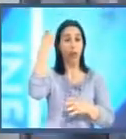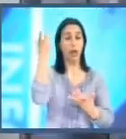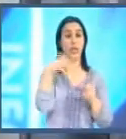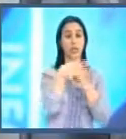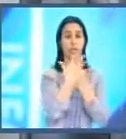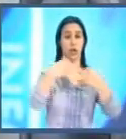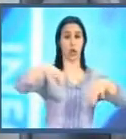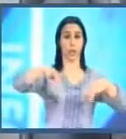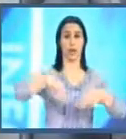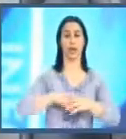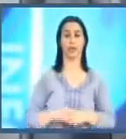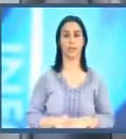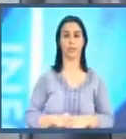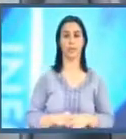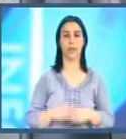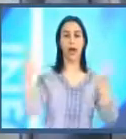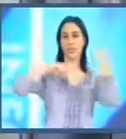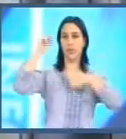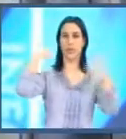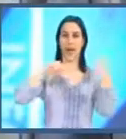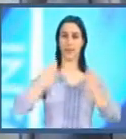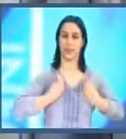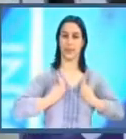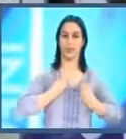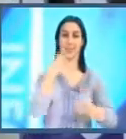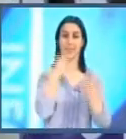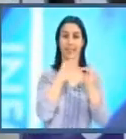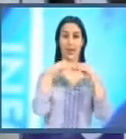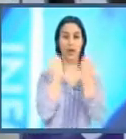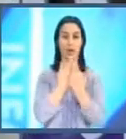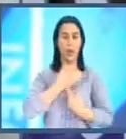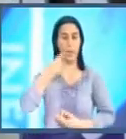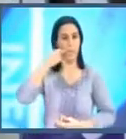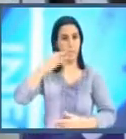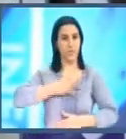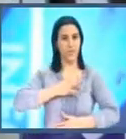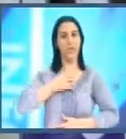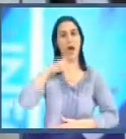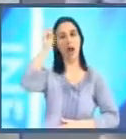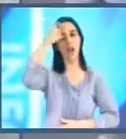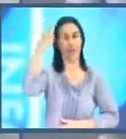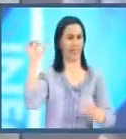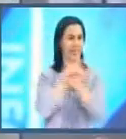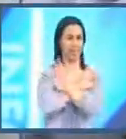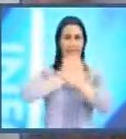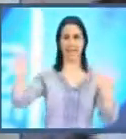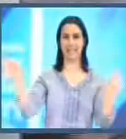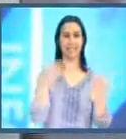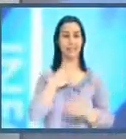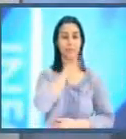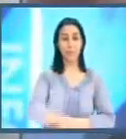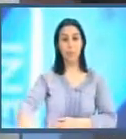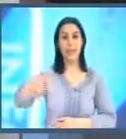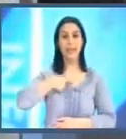quotidiana. Les activitats que es viuen a l'escola Bressol són vivencials i no pas de conceptes, ja que els infants en aquestes edats,